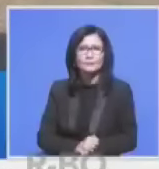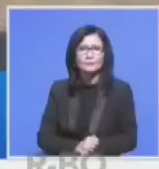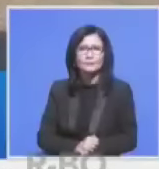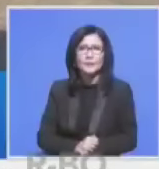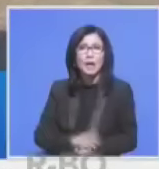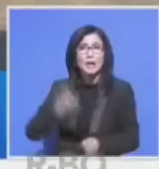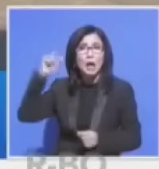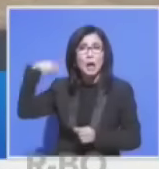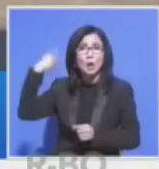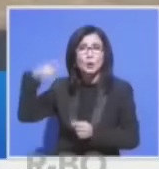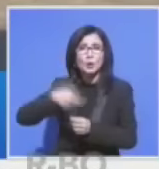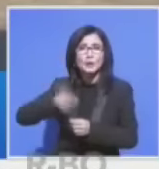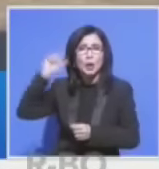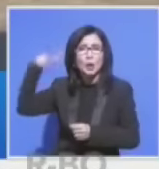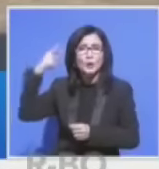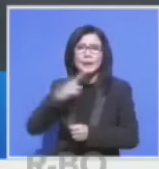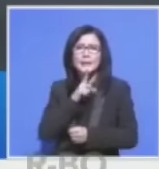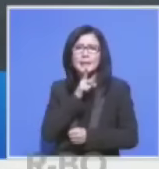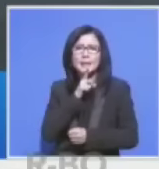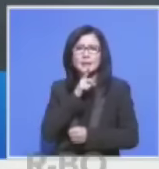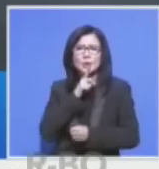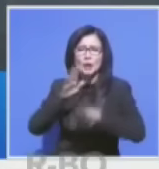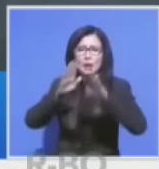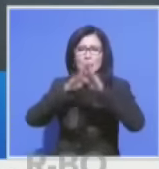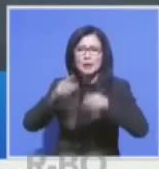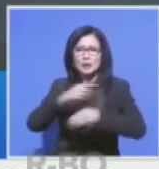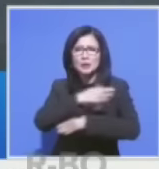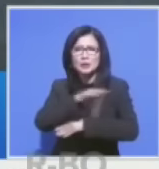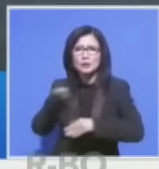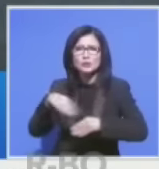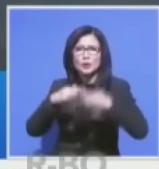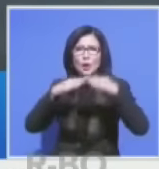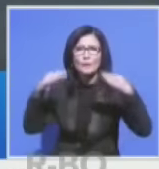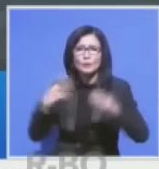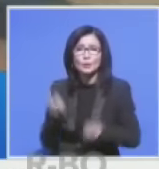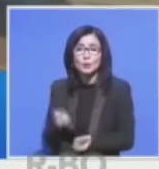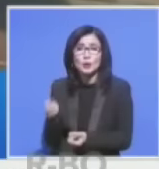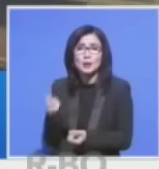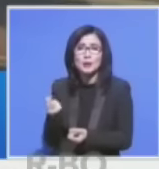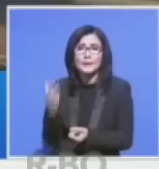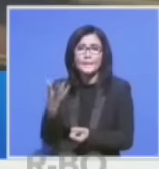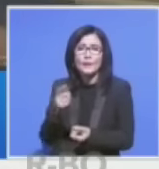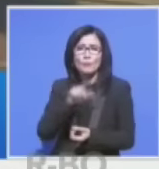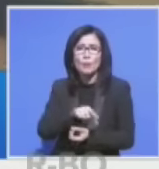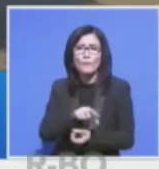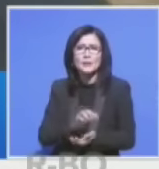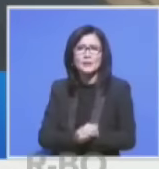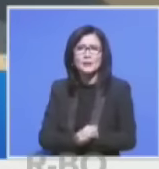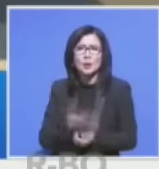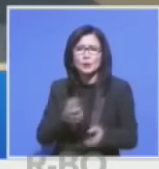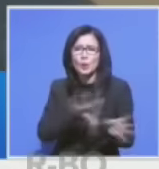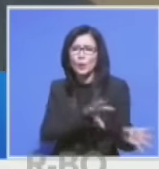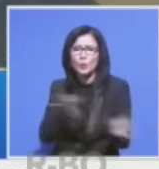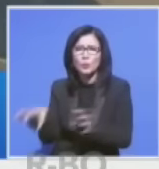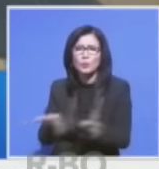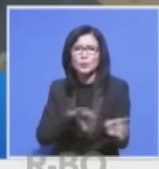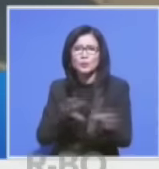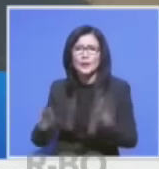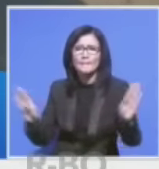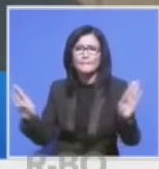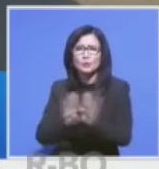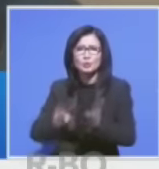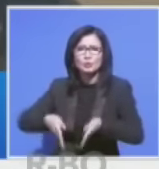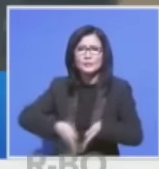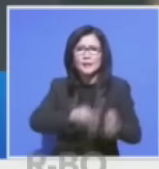Otoritas London mendirikan zona aman sejauh 200 meter dari lokasi bom berada. Selain zona aman, polisi juga mengevakuasi dan menutup sejumlah ruas